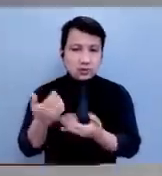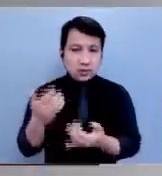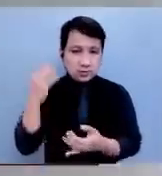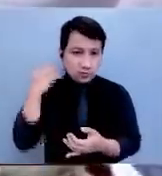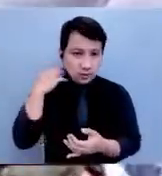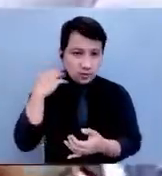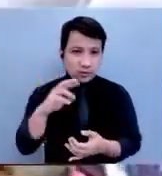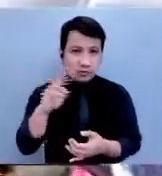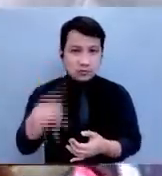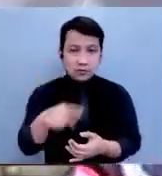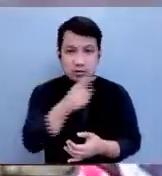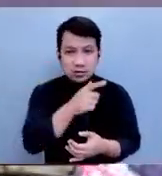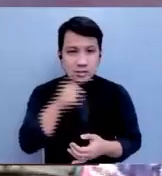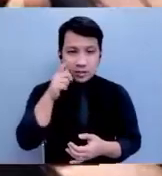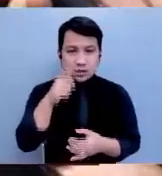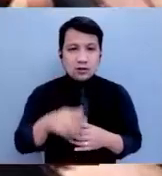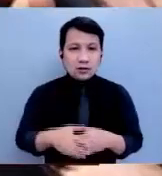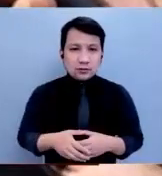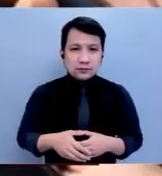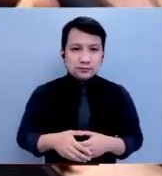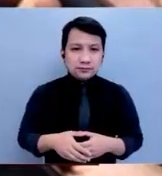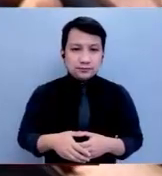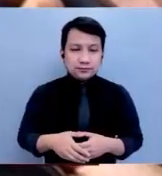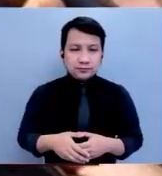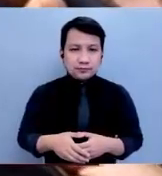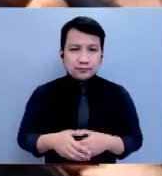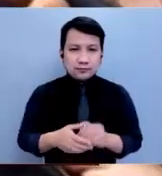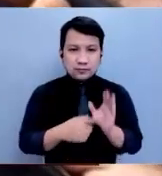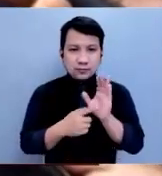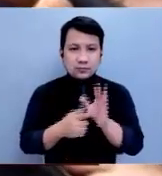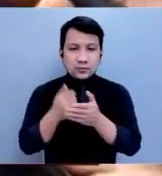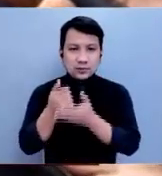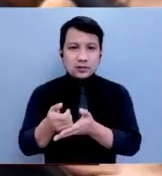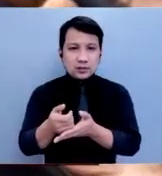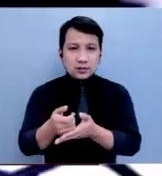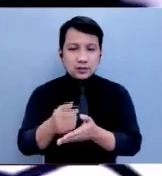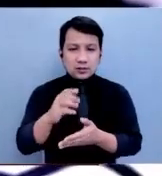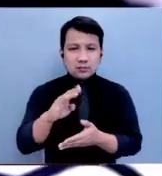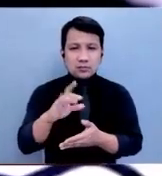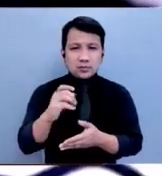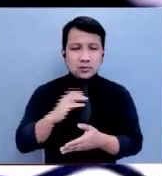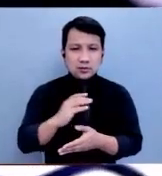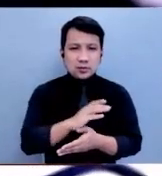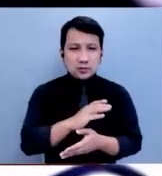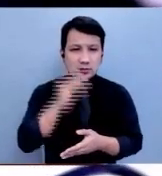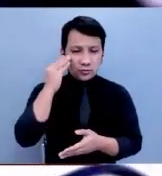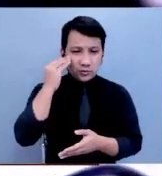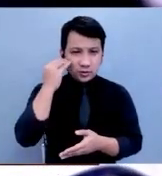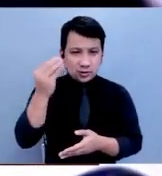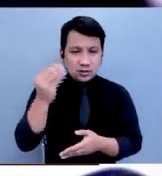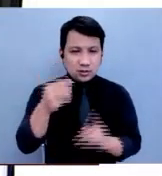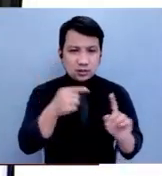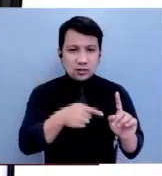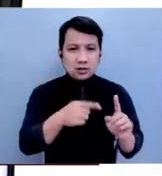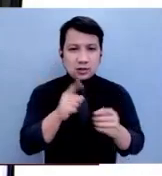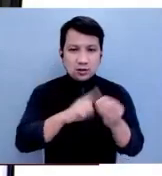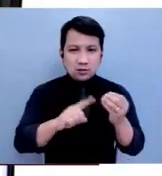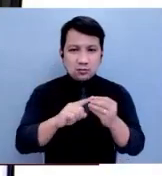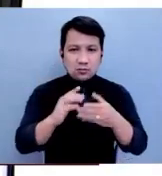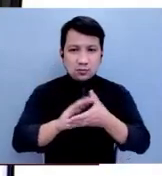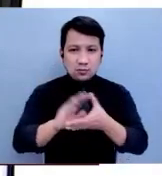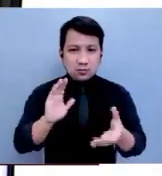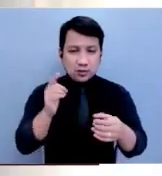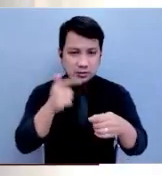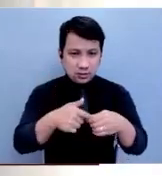Vice President Lenny Robredo. Inendorso rin siya ni Basilan Congressman Mujib Hataman. Sa usapin ng taas presyo sa